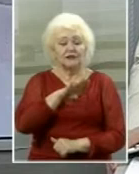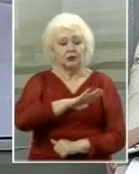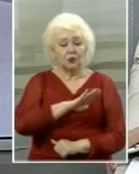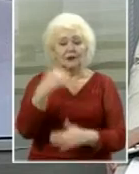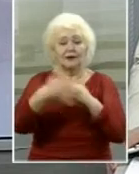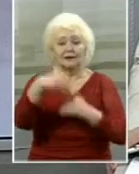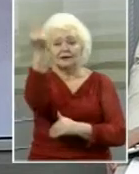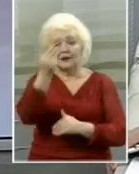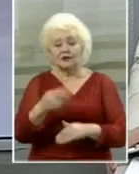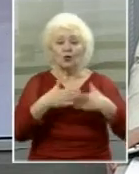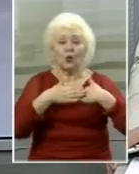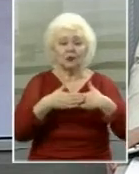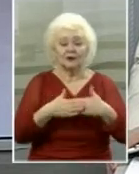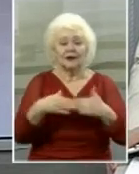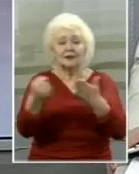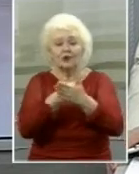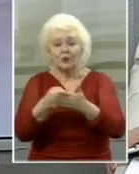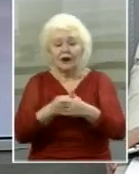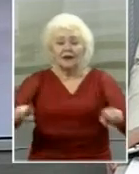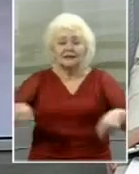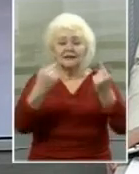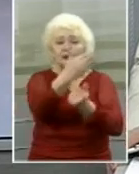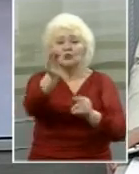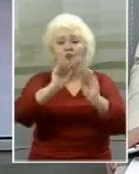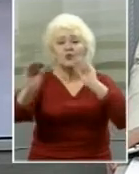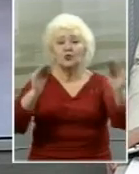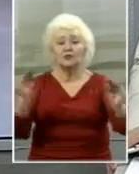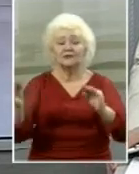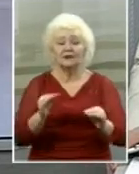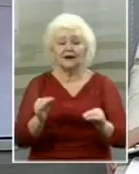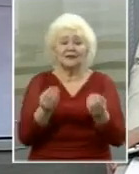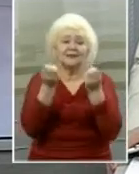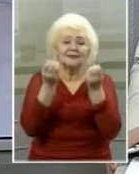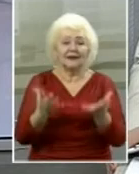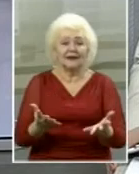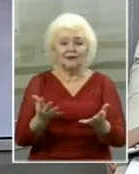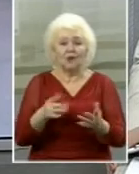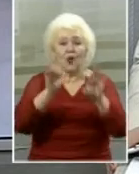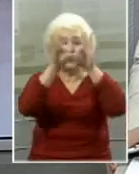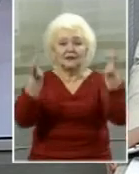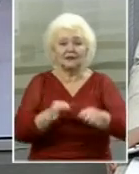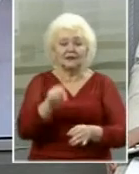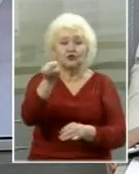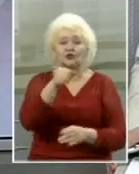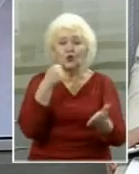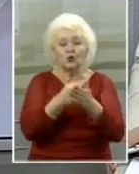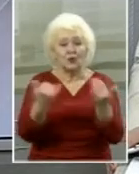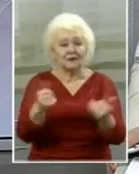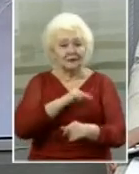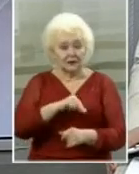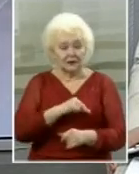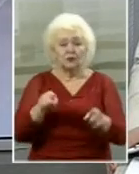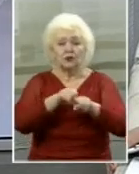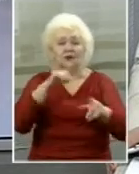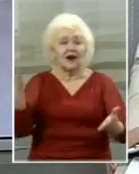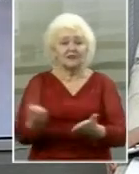херсонські художники і активісти домагаються створення тут музею наївного мистецтва. Чому цього досі не зробили та як